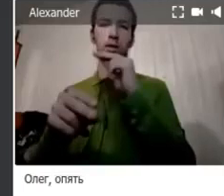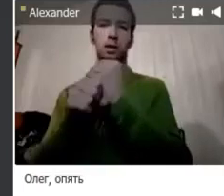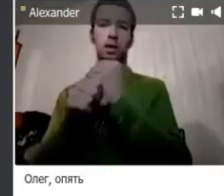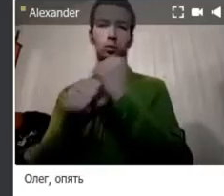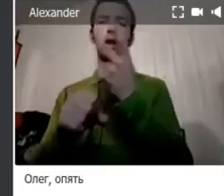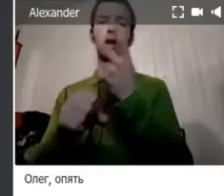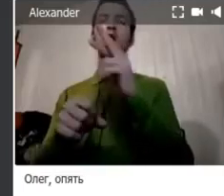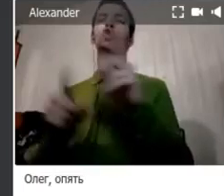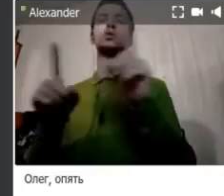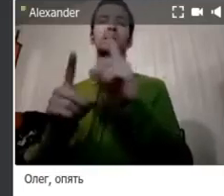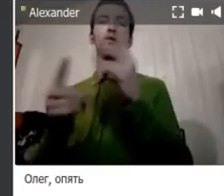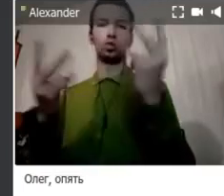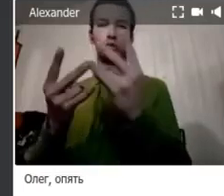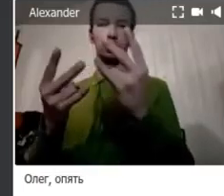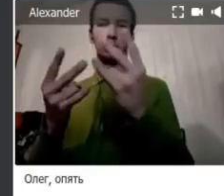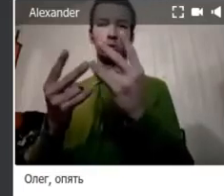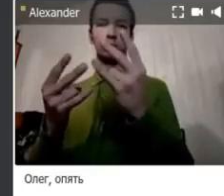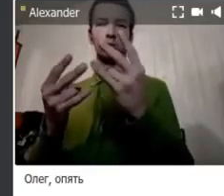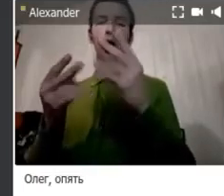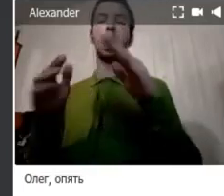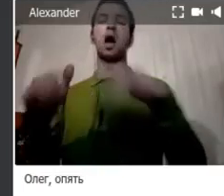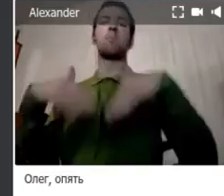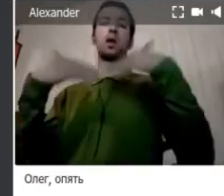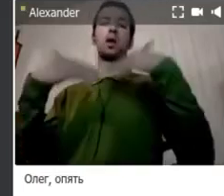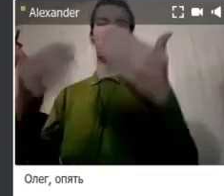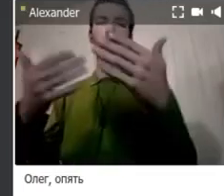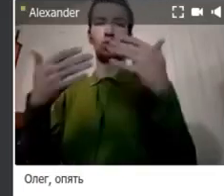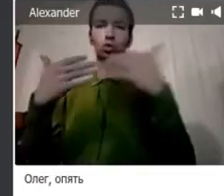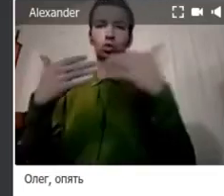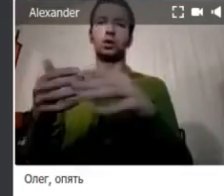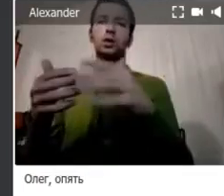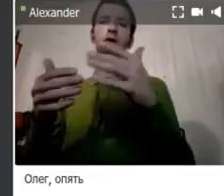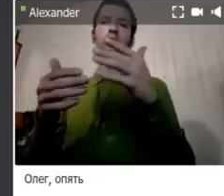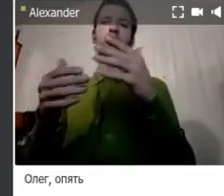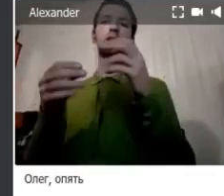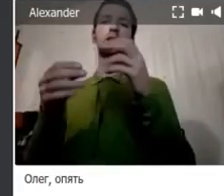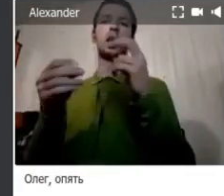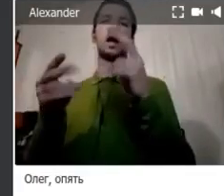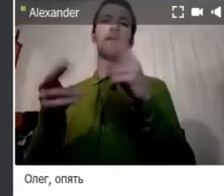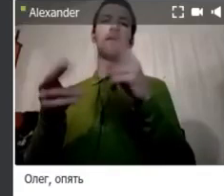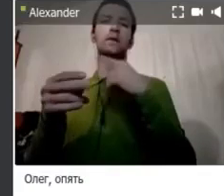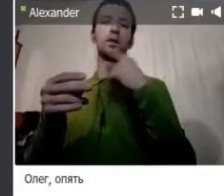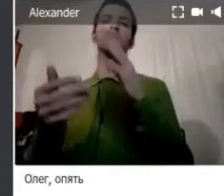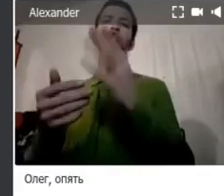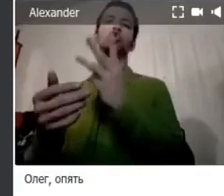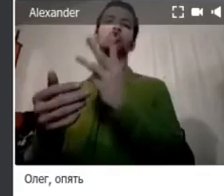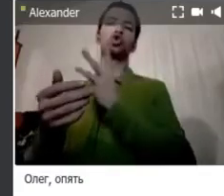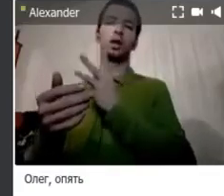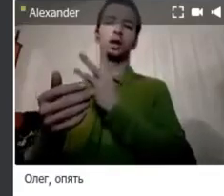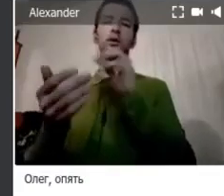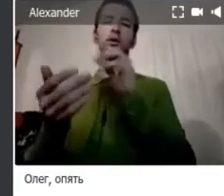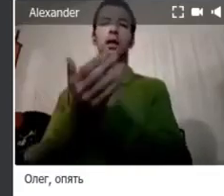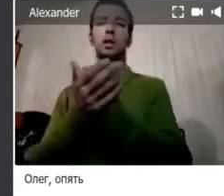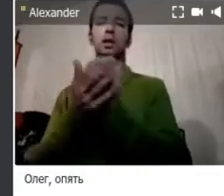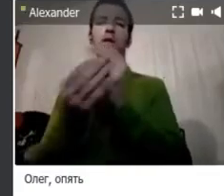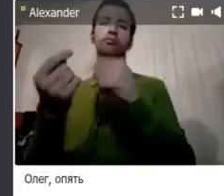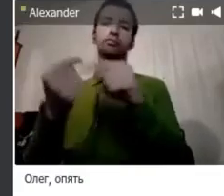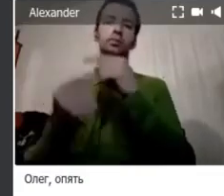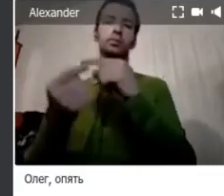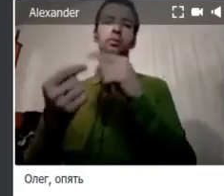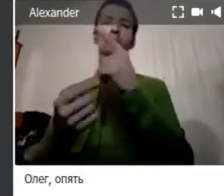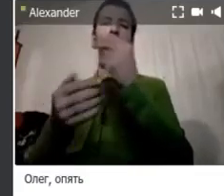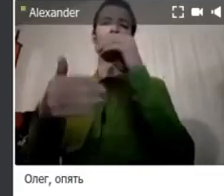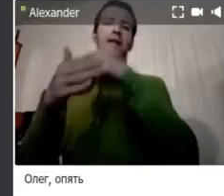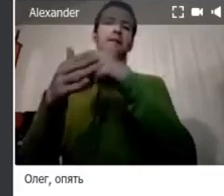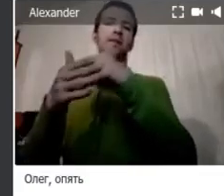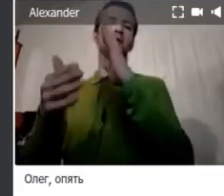как говорится, будет желание, занимайтесь инвестированиями. Сегодня моя задача коротко вам рассказать, что это такое и